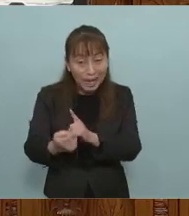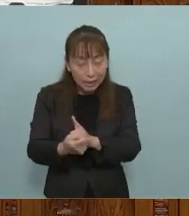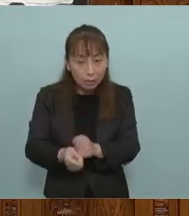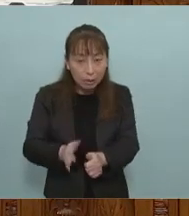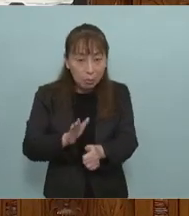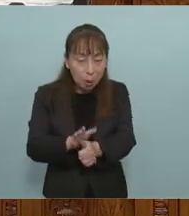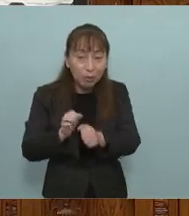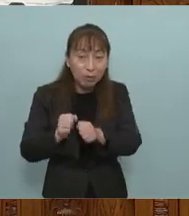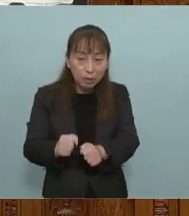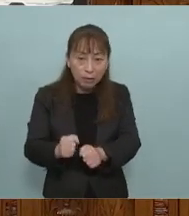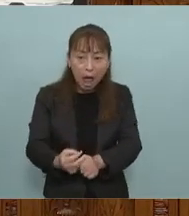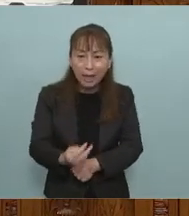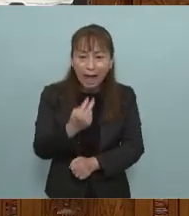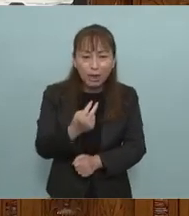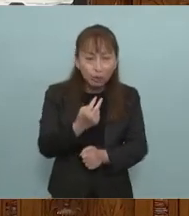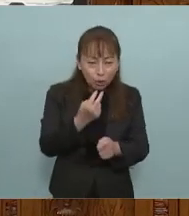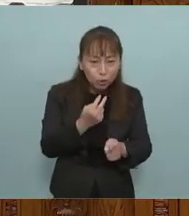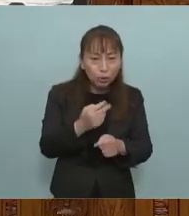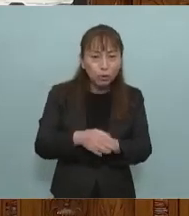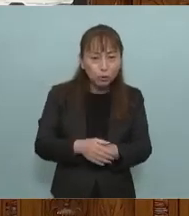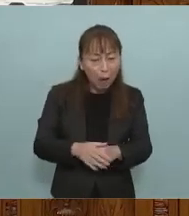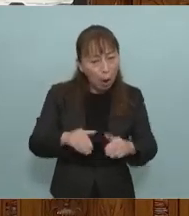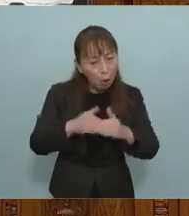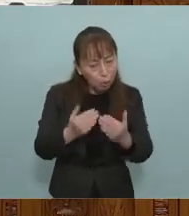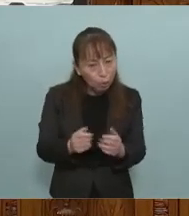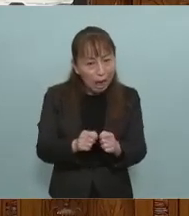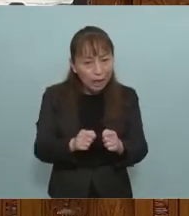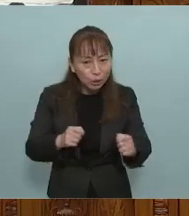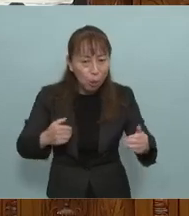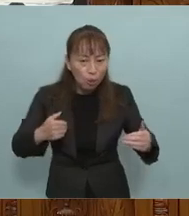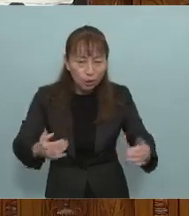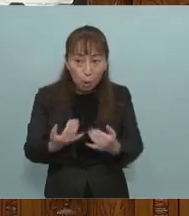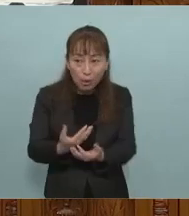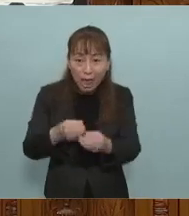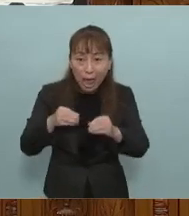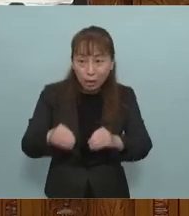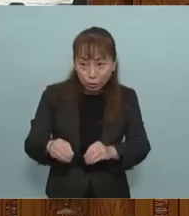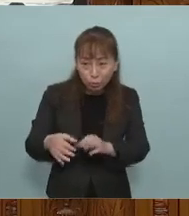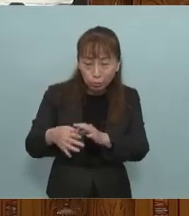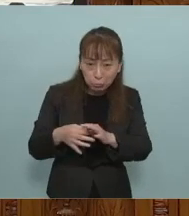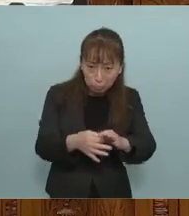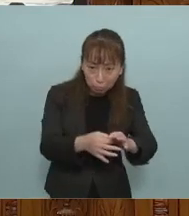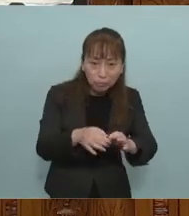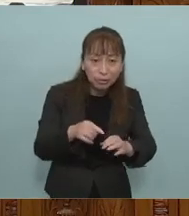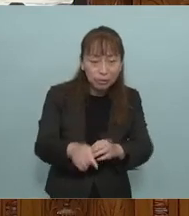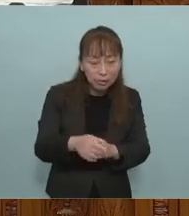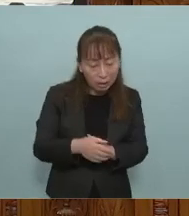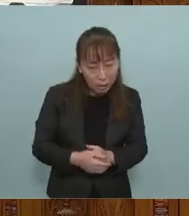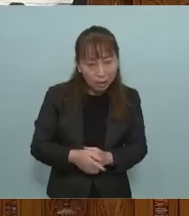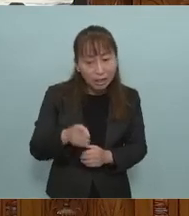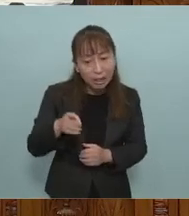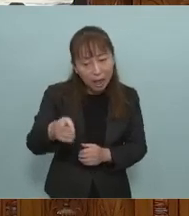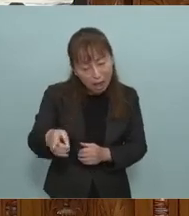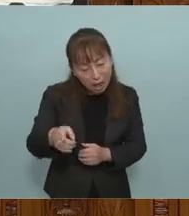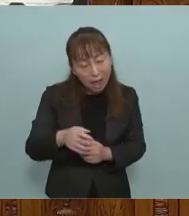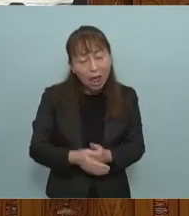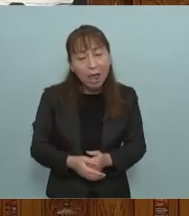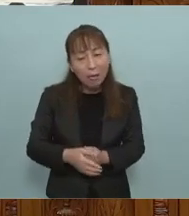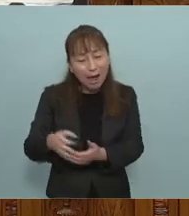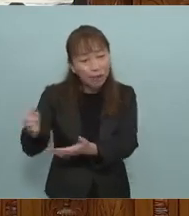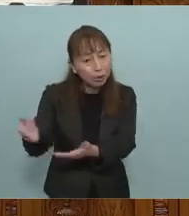については、ほとんどが長期契約で調達され、比較的調達価格の安定性が高い